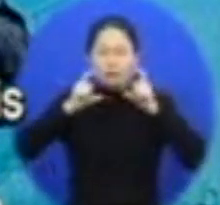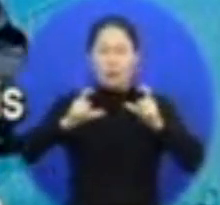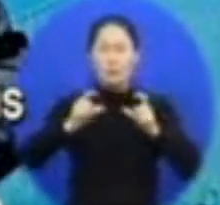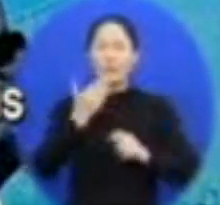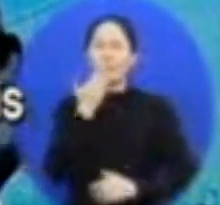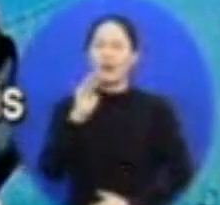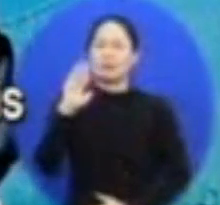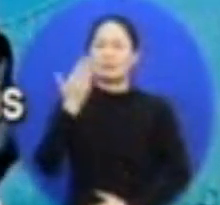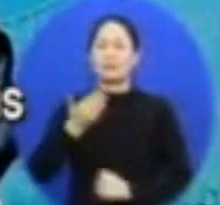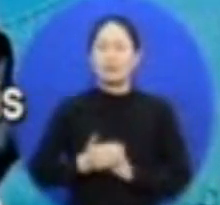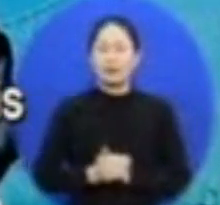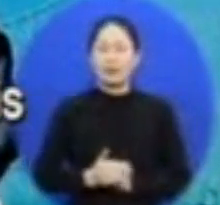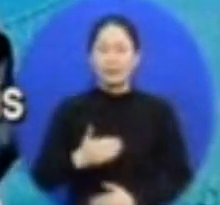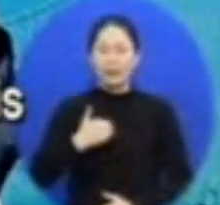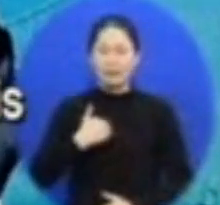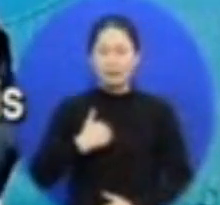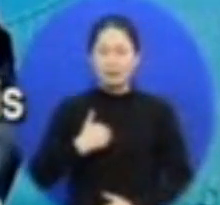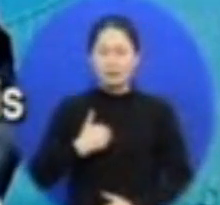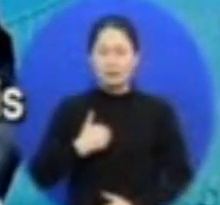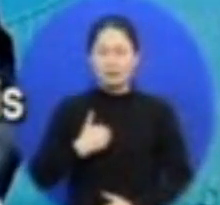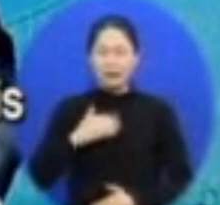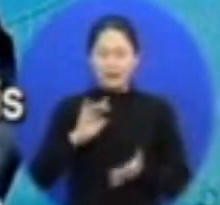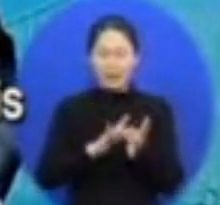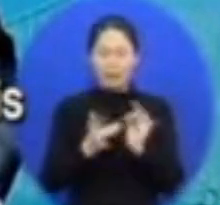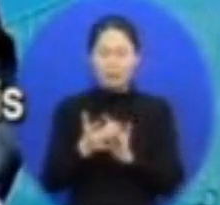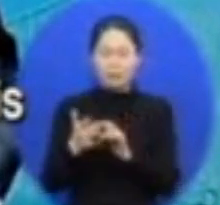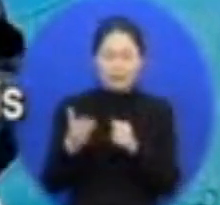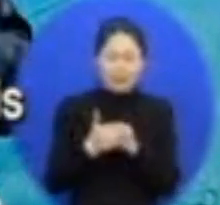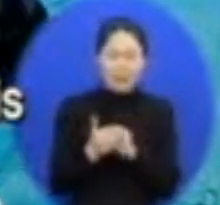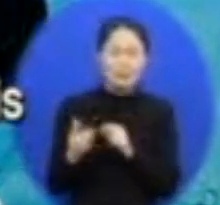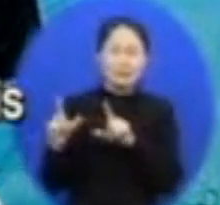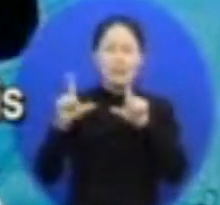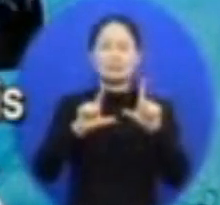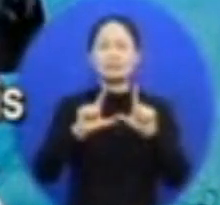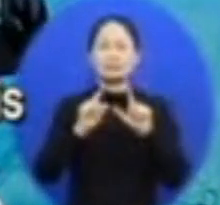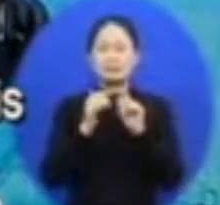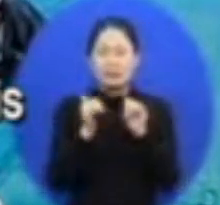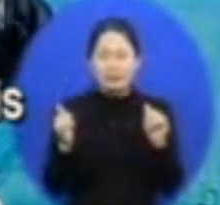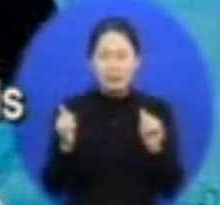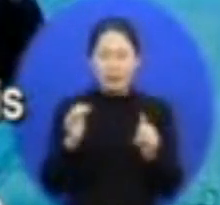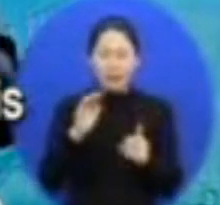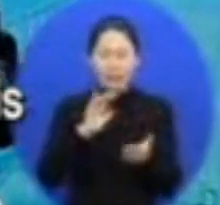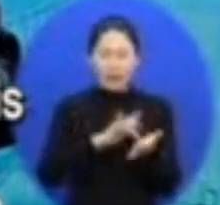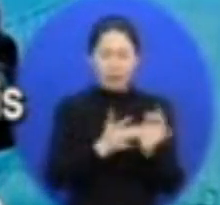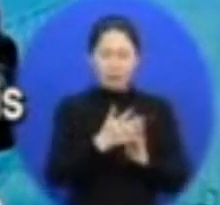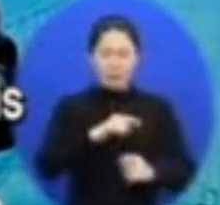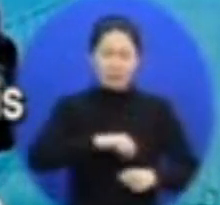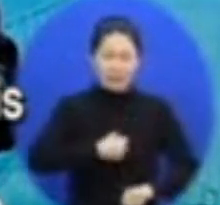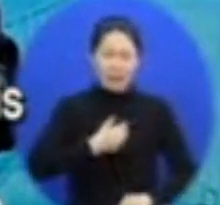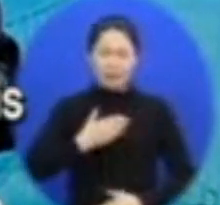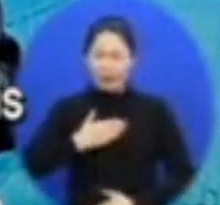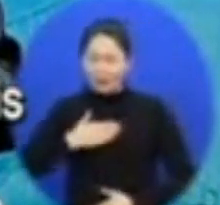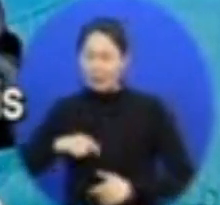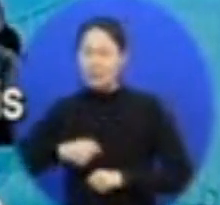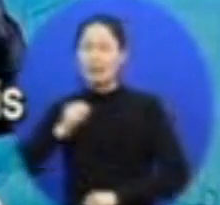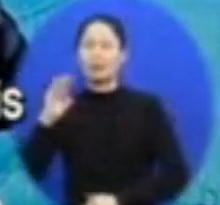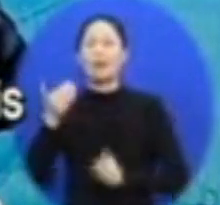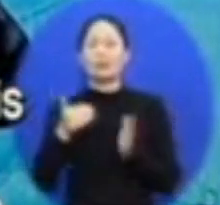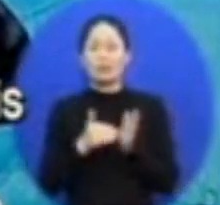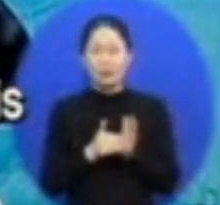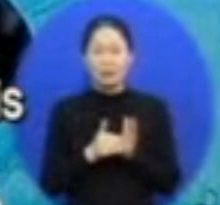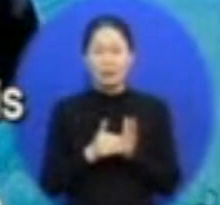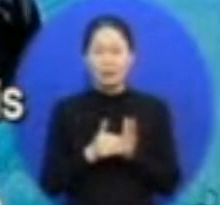돼요 나는 예수님으로 사는 자야 예수님의 의가 내외가 되었어 라고